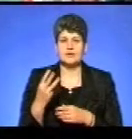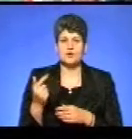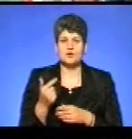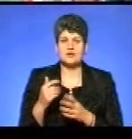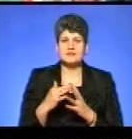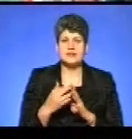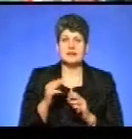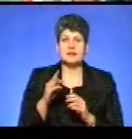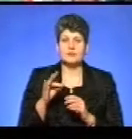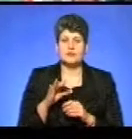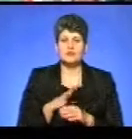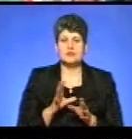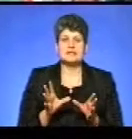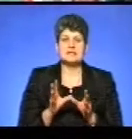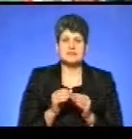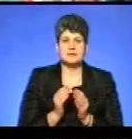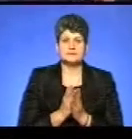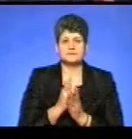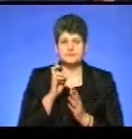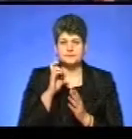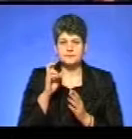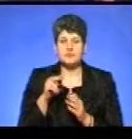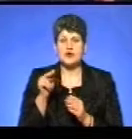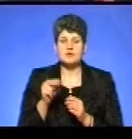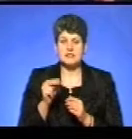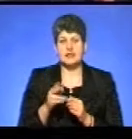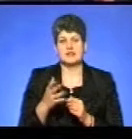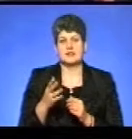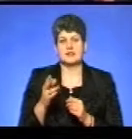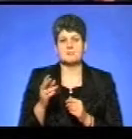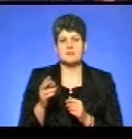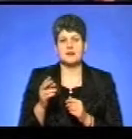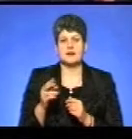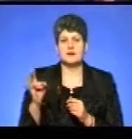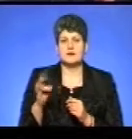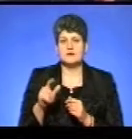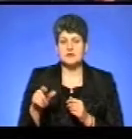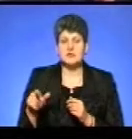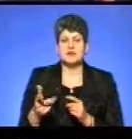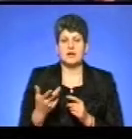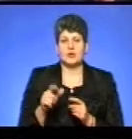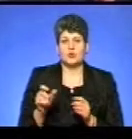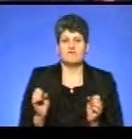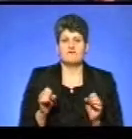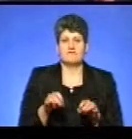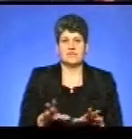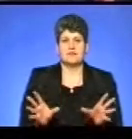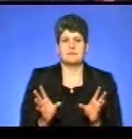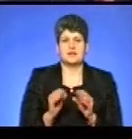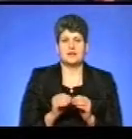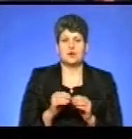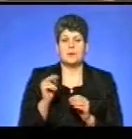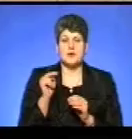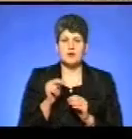Трибухівці відбулася спільна літургія православних парафіян в церкві Успіння Пресвятої Богородиці, на якій люди вирішили приєднатися до Православної